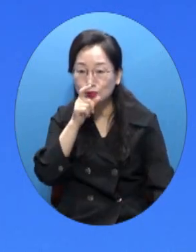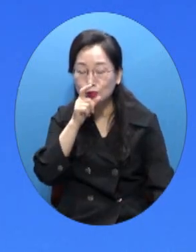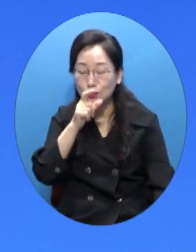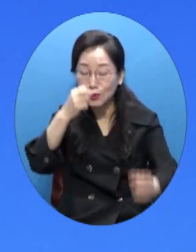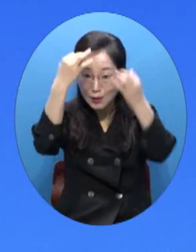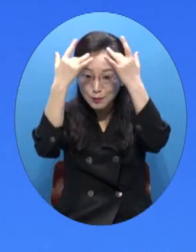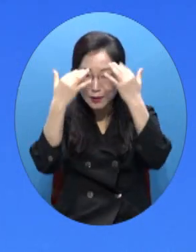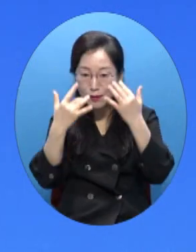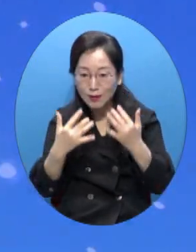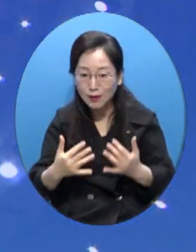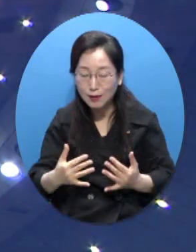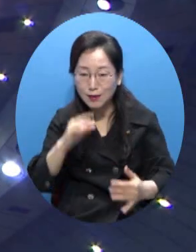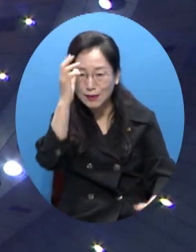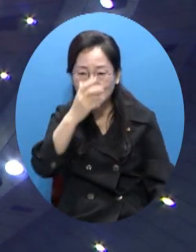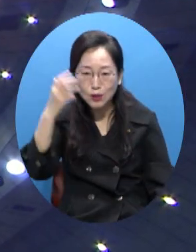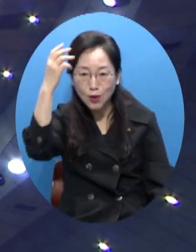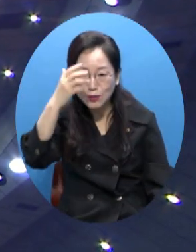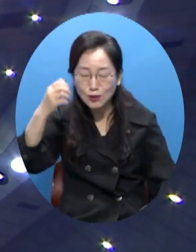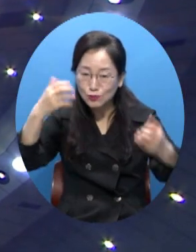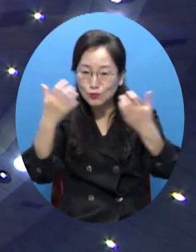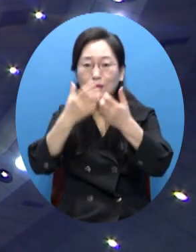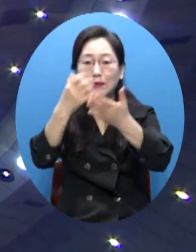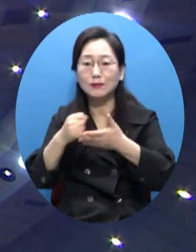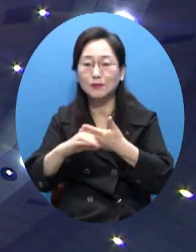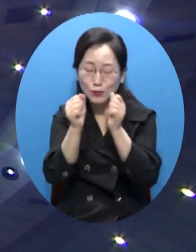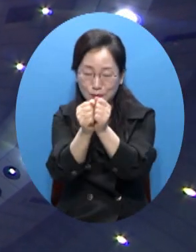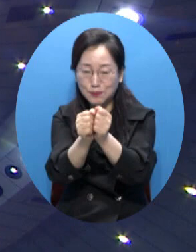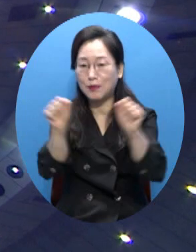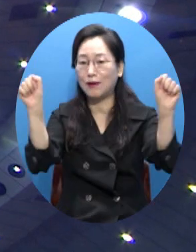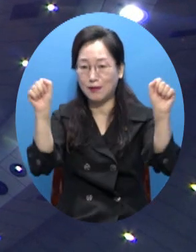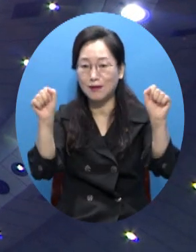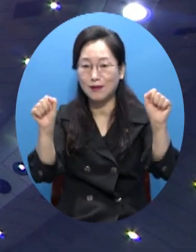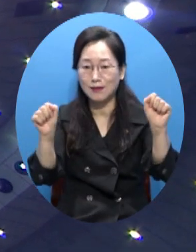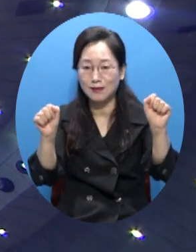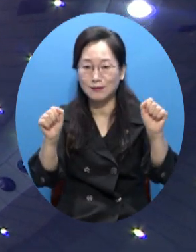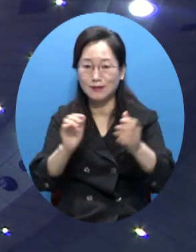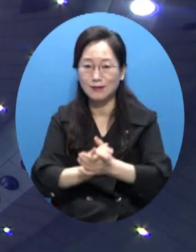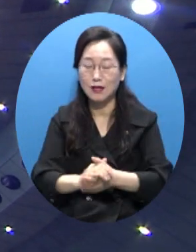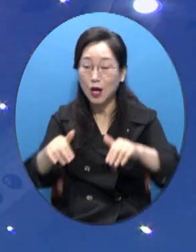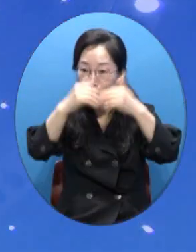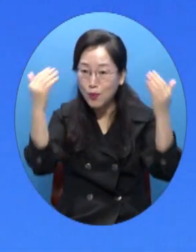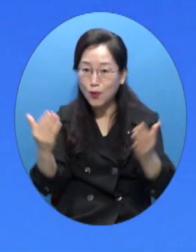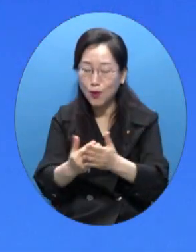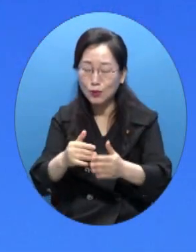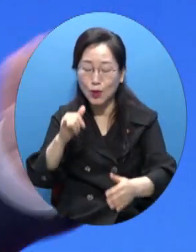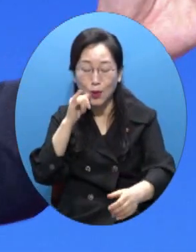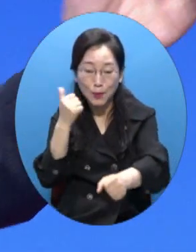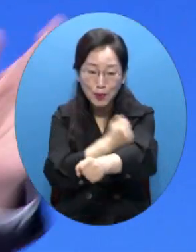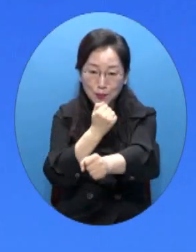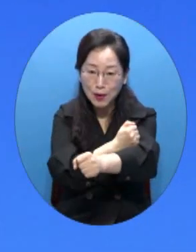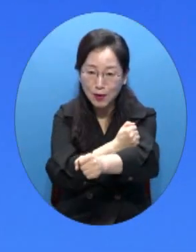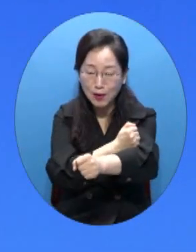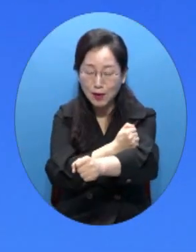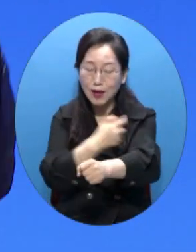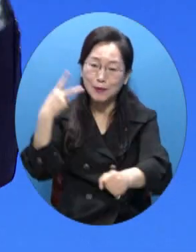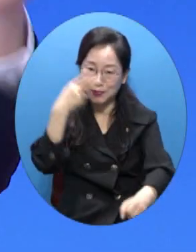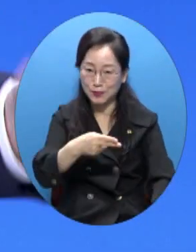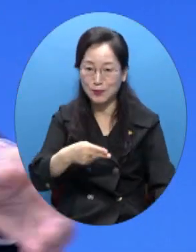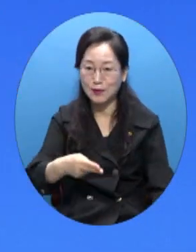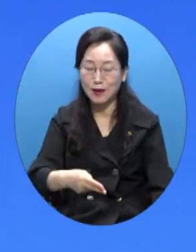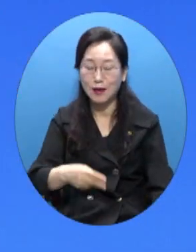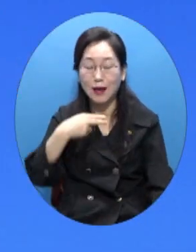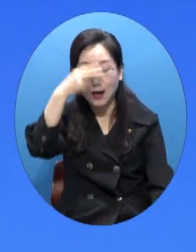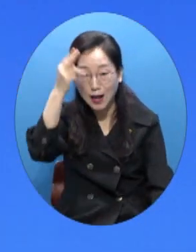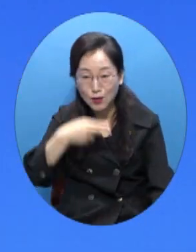흘러들어오면 성령의 은혜가 넘쳐나면 우리는 모든 결박에서 노예남을 받게 됩니다. 모든 중독에서 노예남을 받게 되는 것입니다.